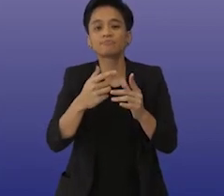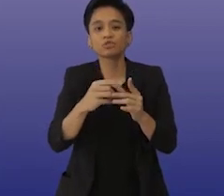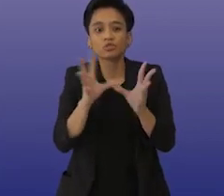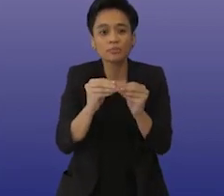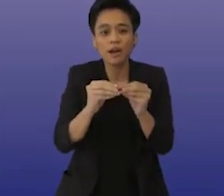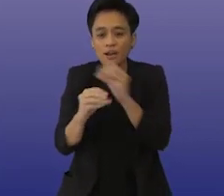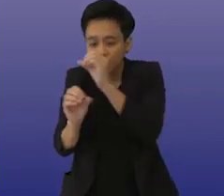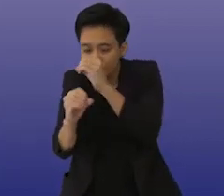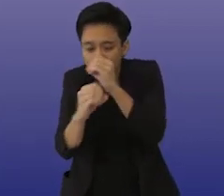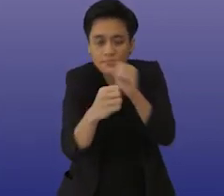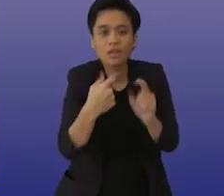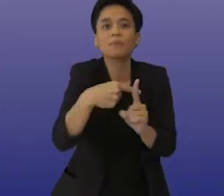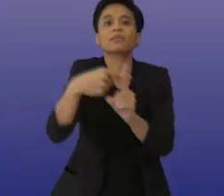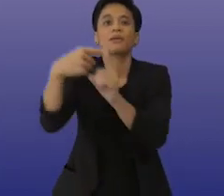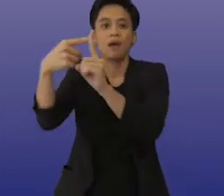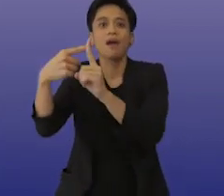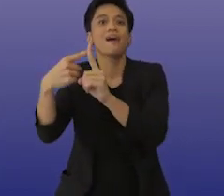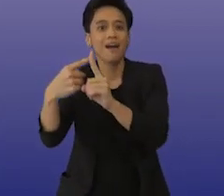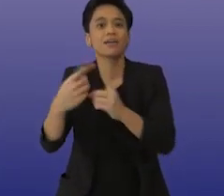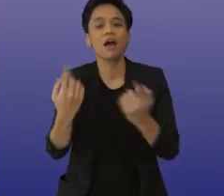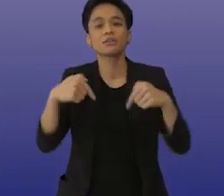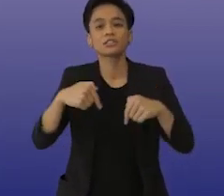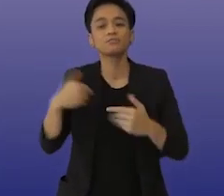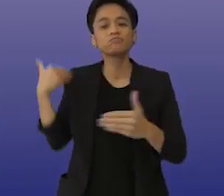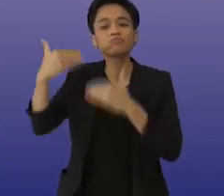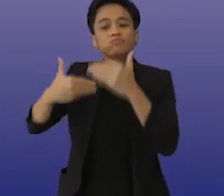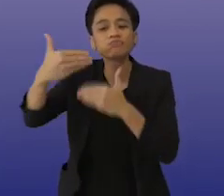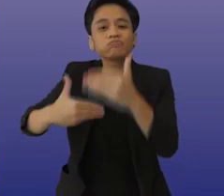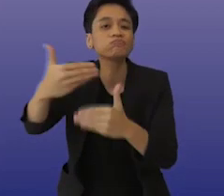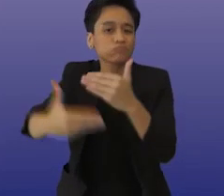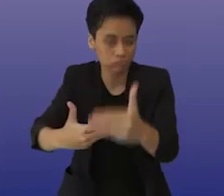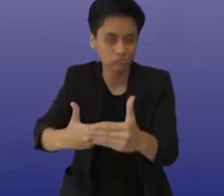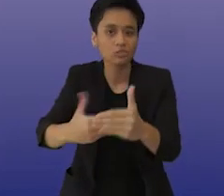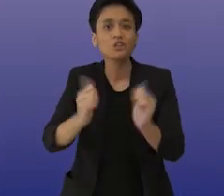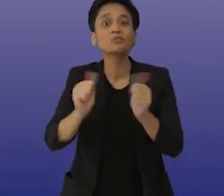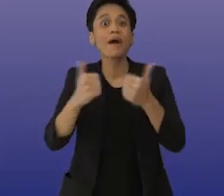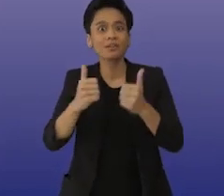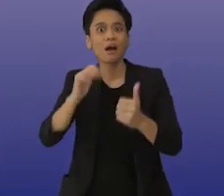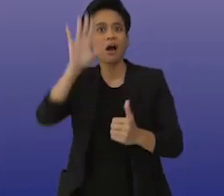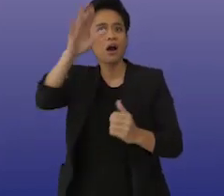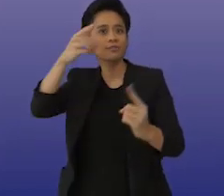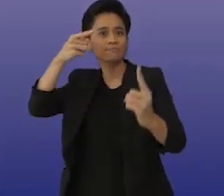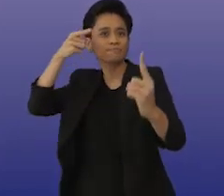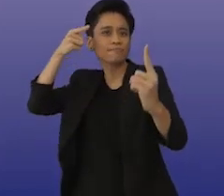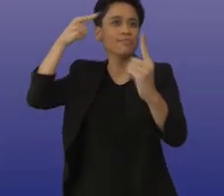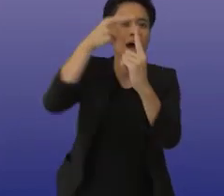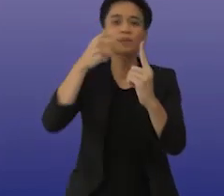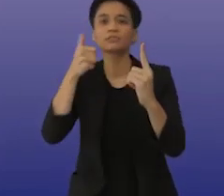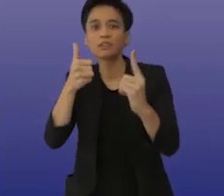dan ini akan terus kita lakukan sehingga target untuk bisa menguji minimal